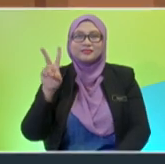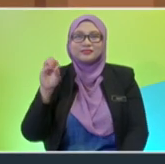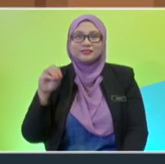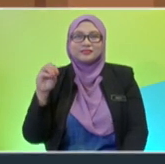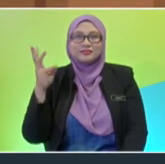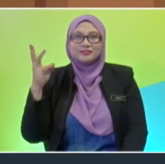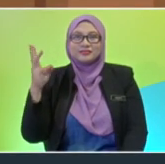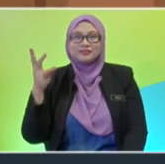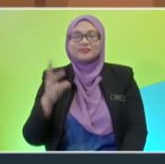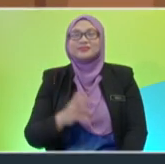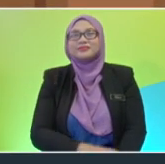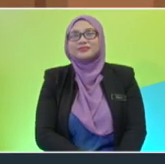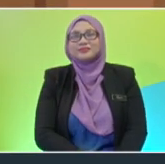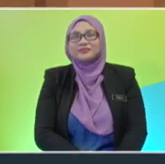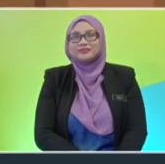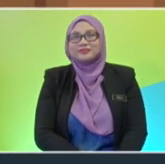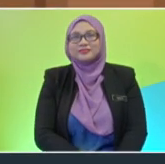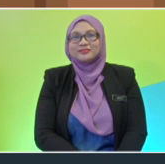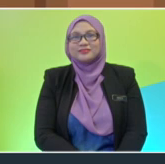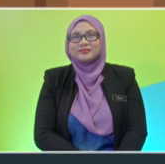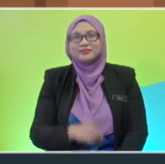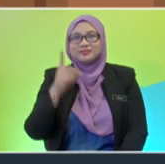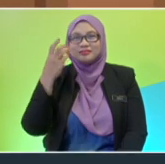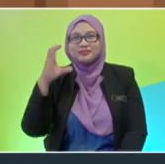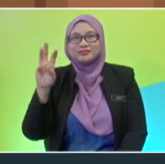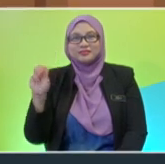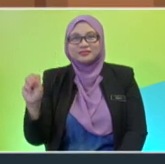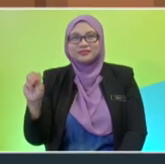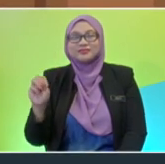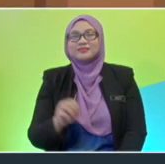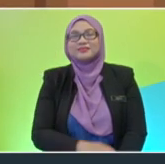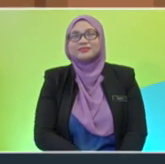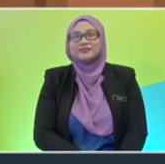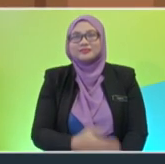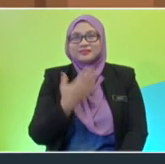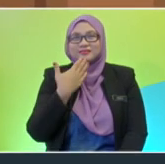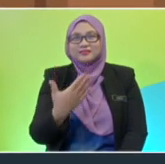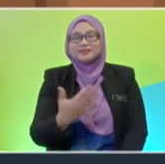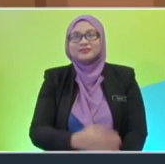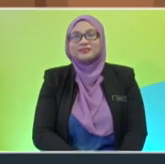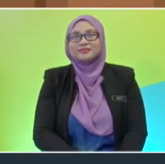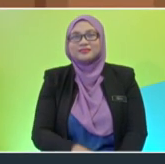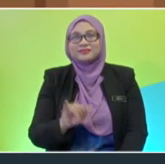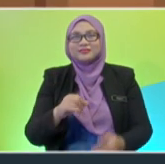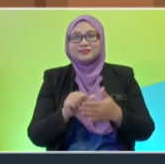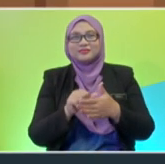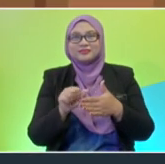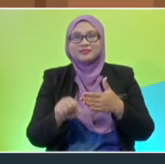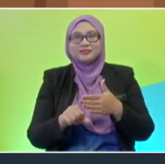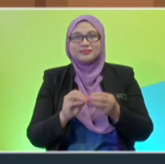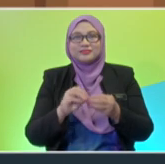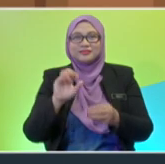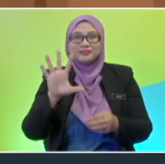2016 Oke acara 100 meter Oke Baik terima kasih akhir sekali yang kelima